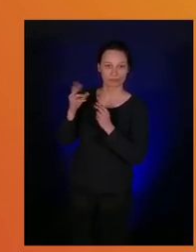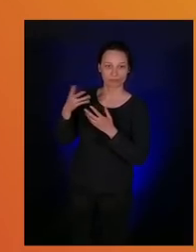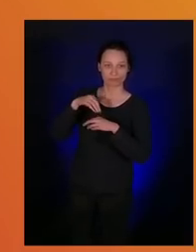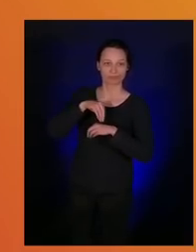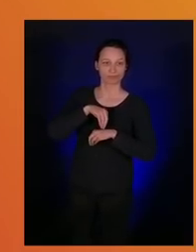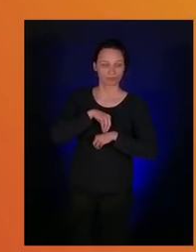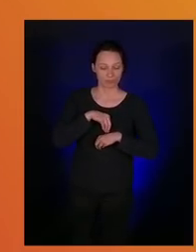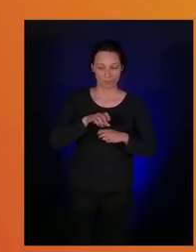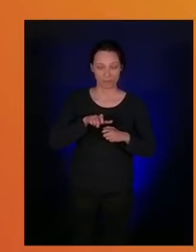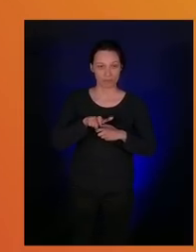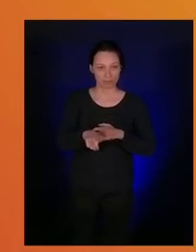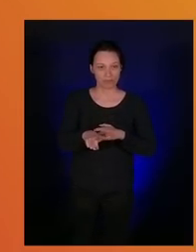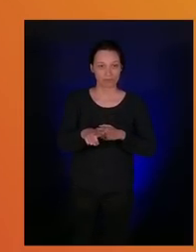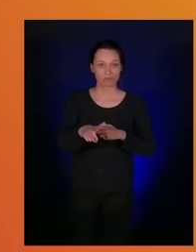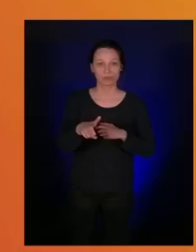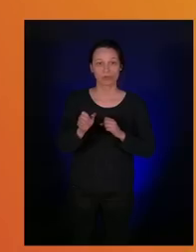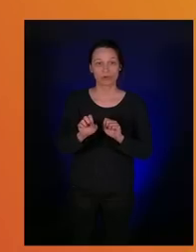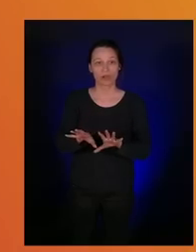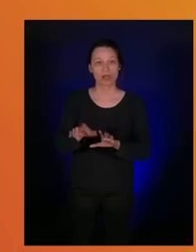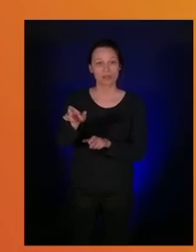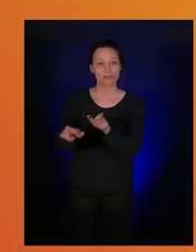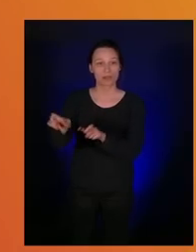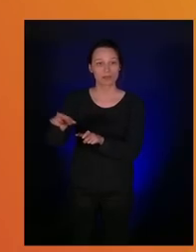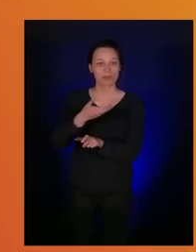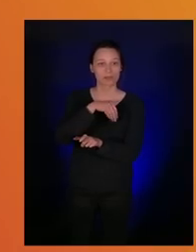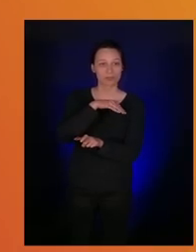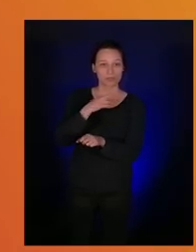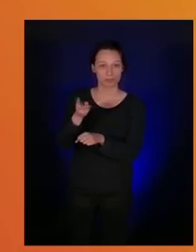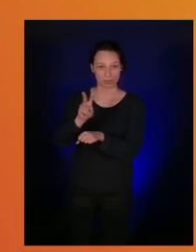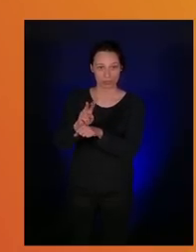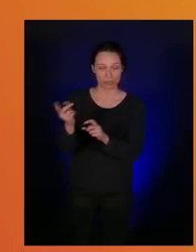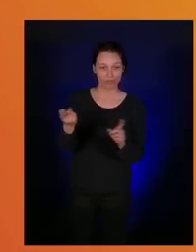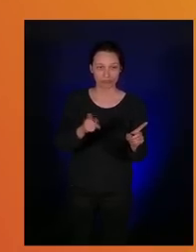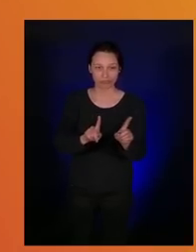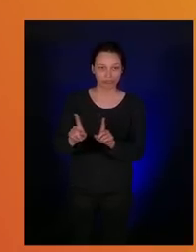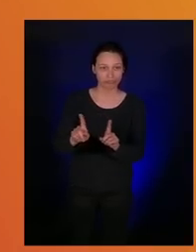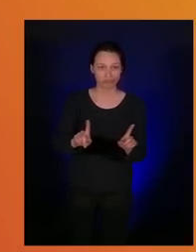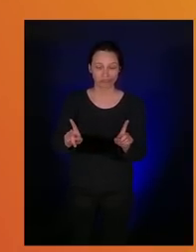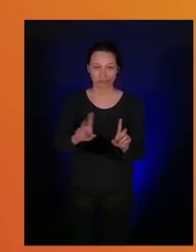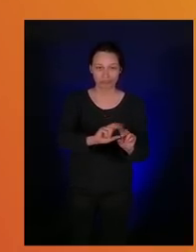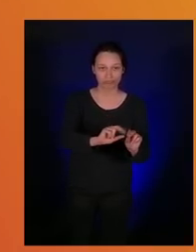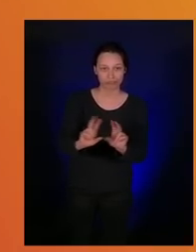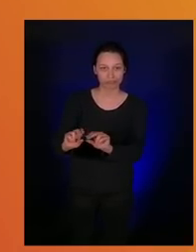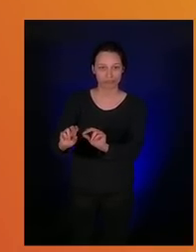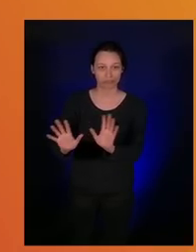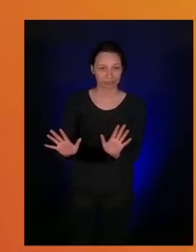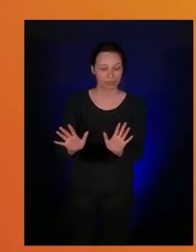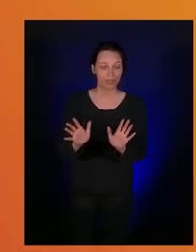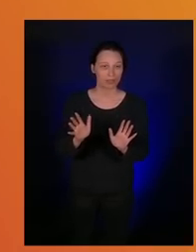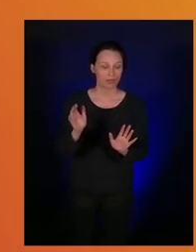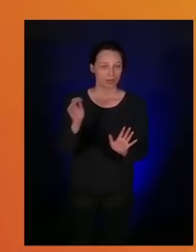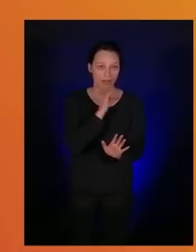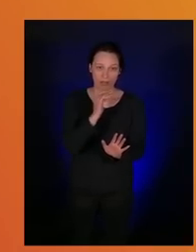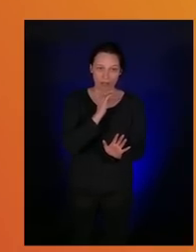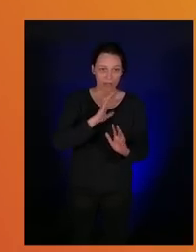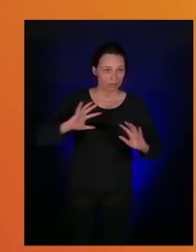Comme ça, les responsables de délégation font les explications pédagogiques, s'il le faut, techniques. On ne va pas se précipiter.